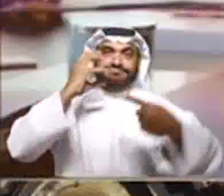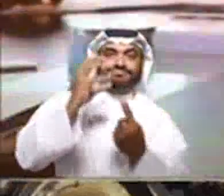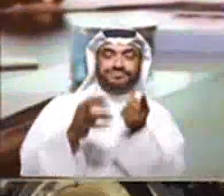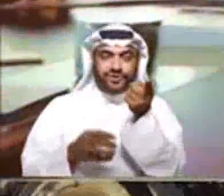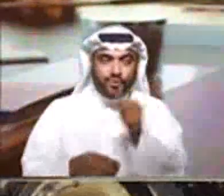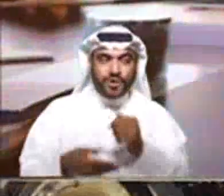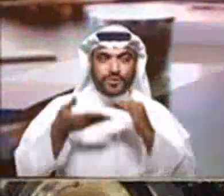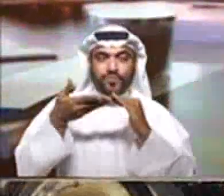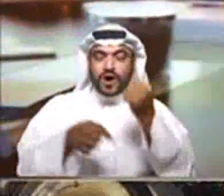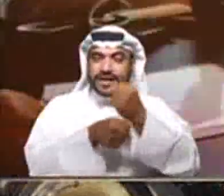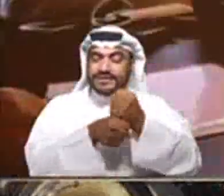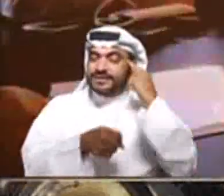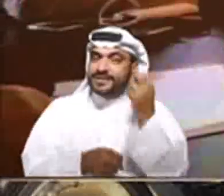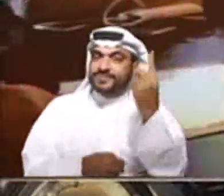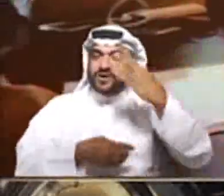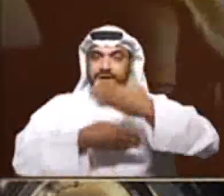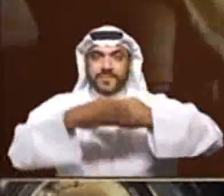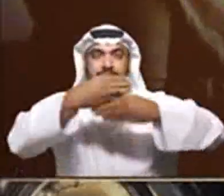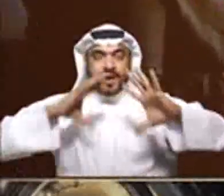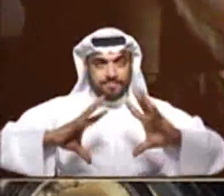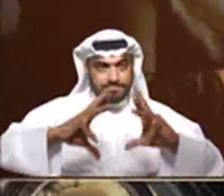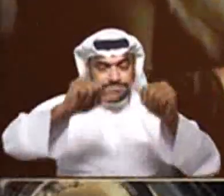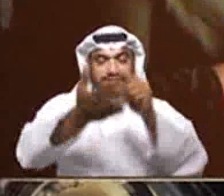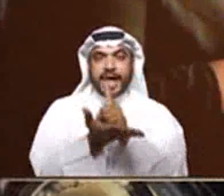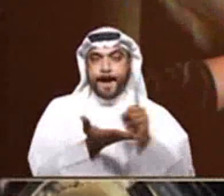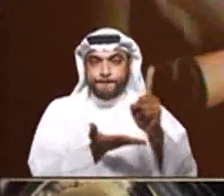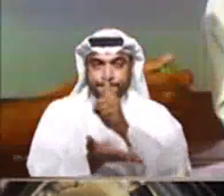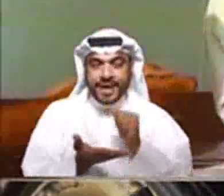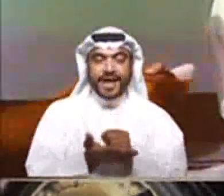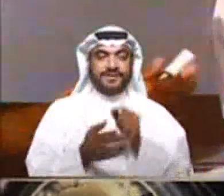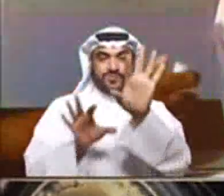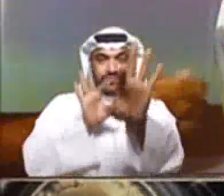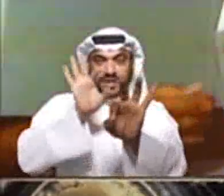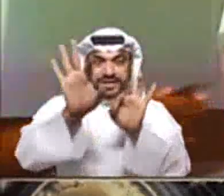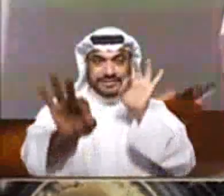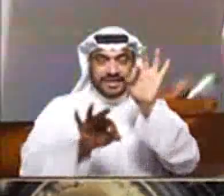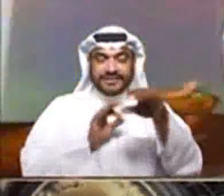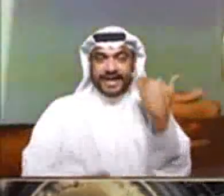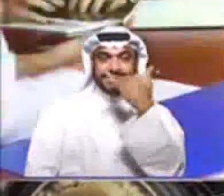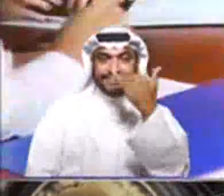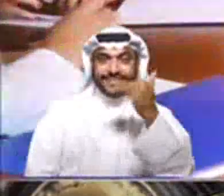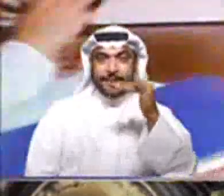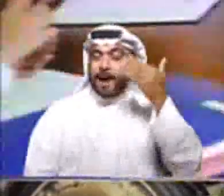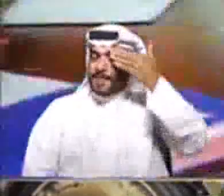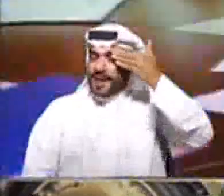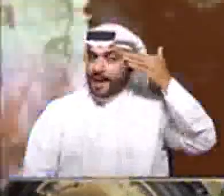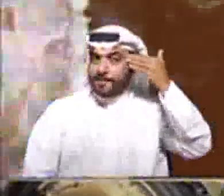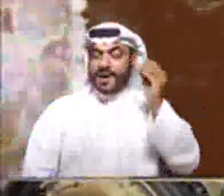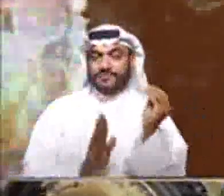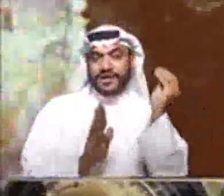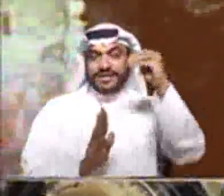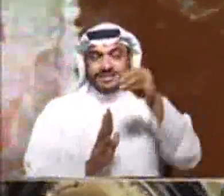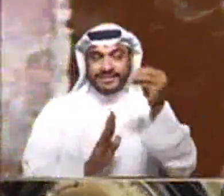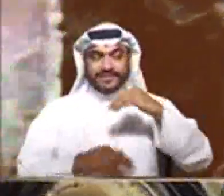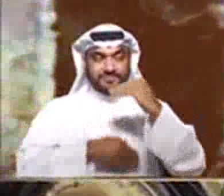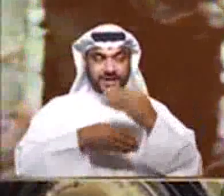مشاريع تعتمد على التحديات البيئية من خلال إشراك العناصر الشابة في تنمية المجتمع تقع في